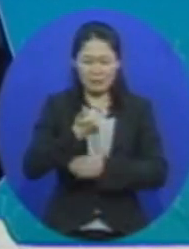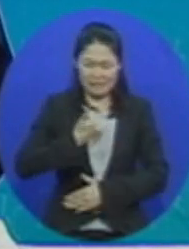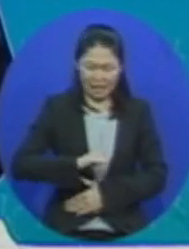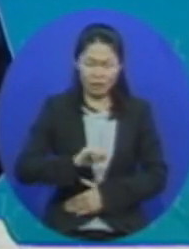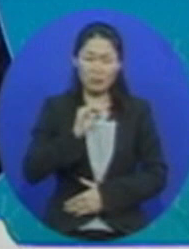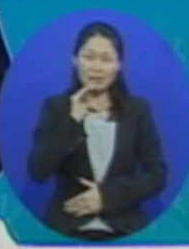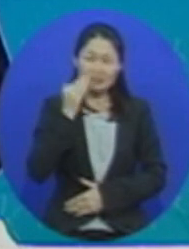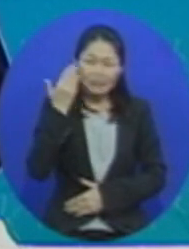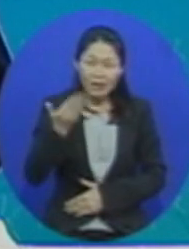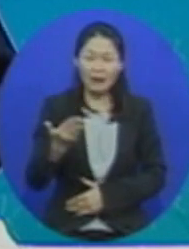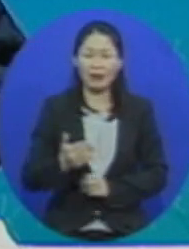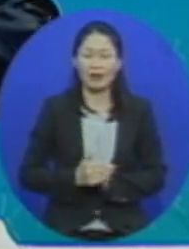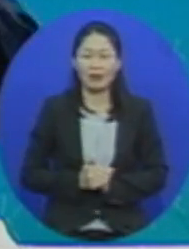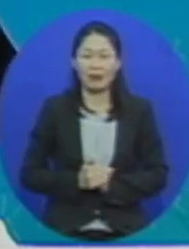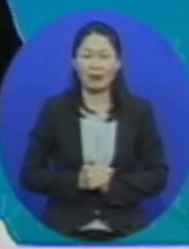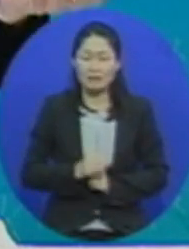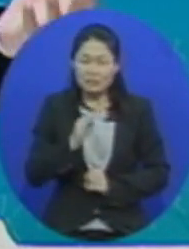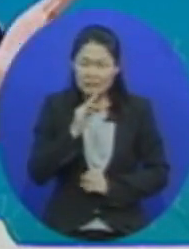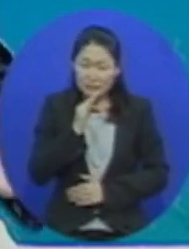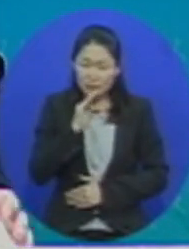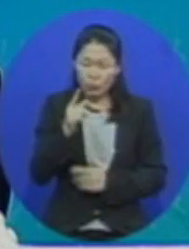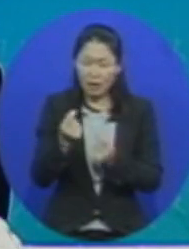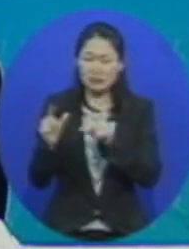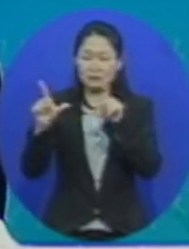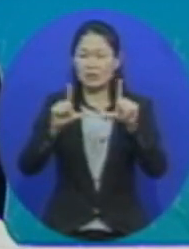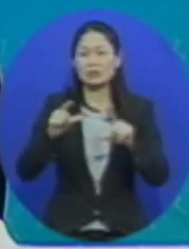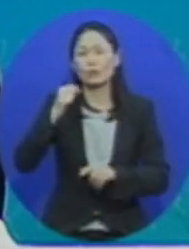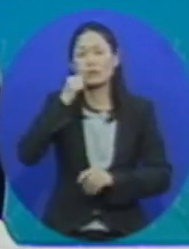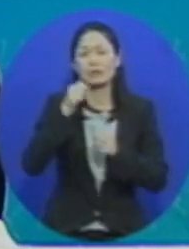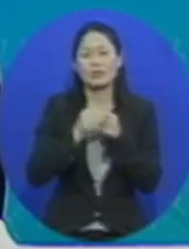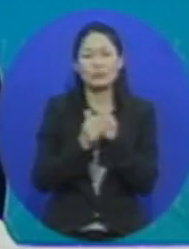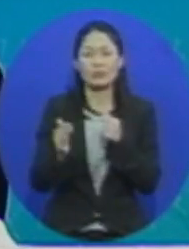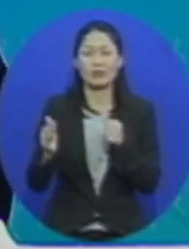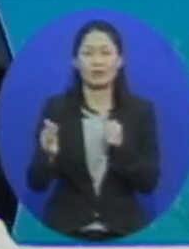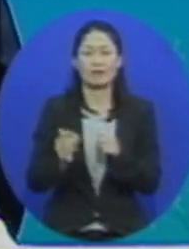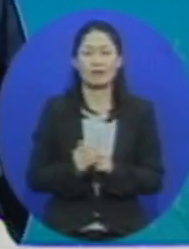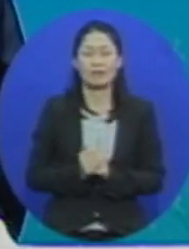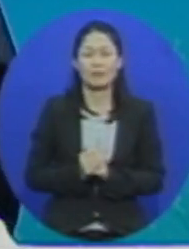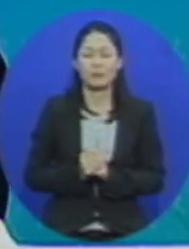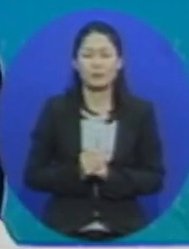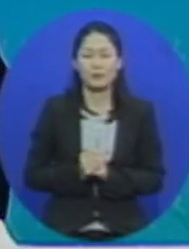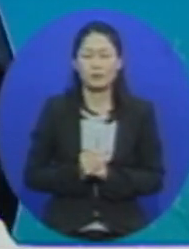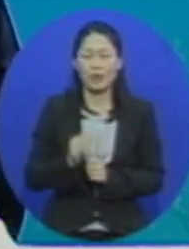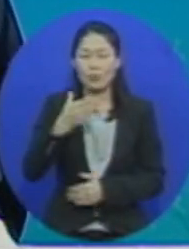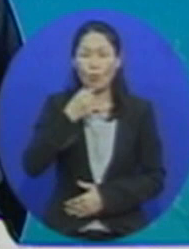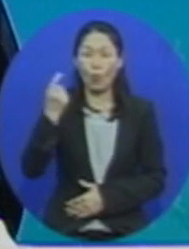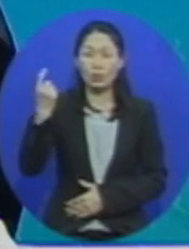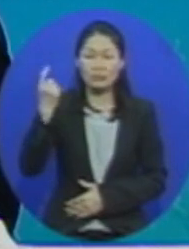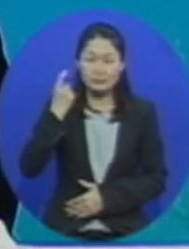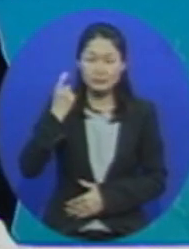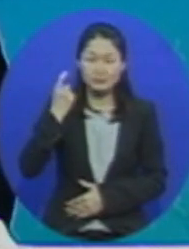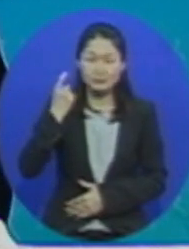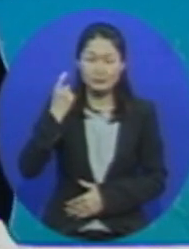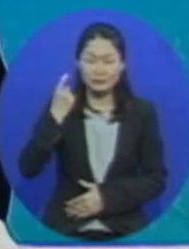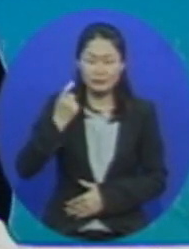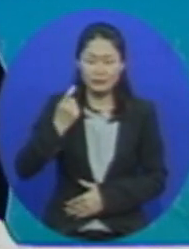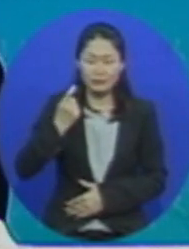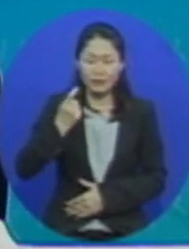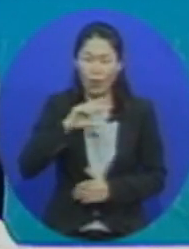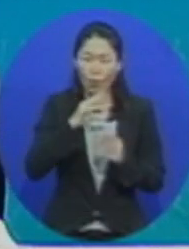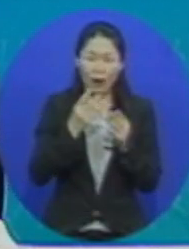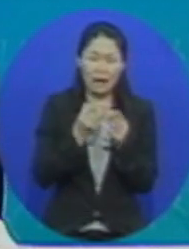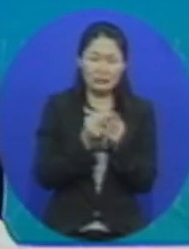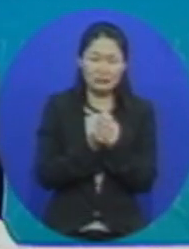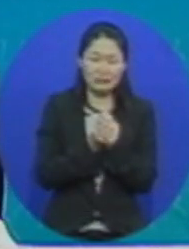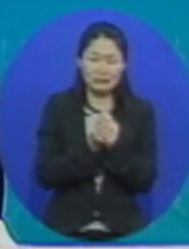자녀 인가 왜 실제로는 그렇게 사라지지 않으니까 그래요 복음의 불완전함 이